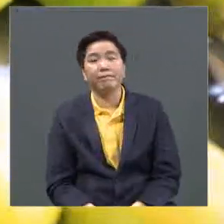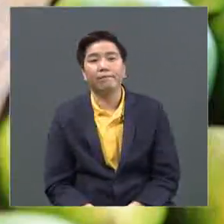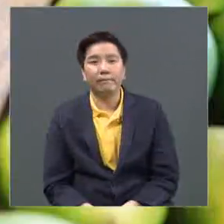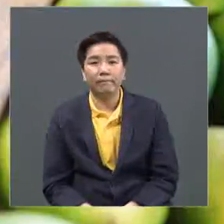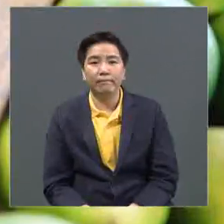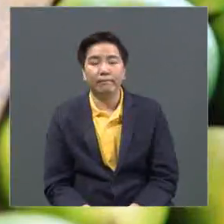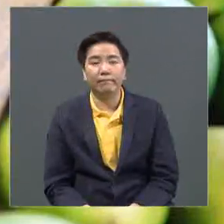ด้วย